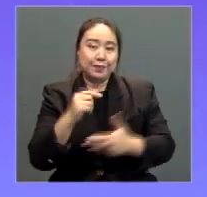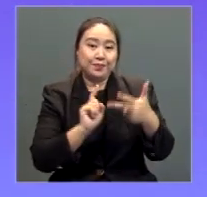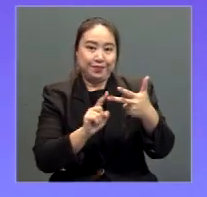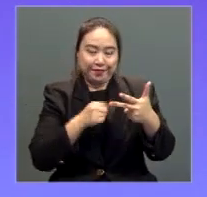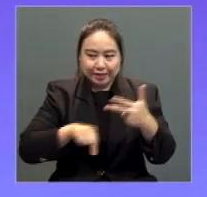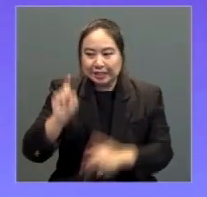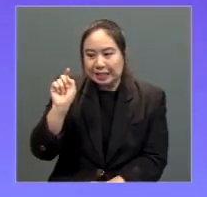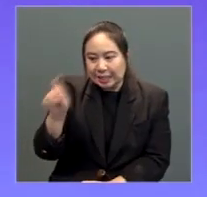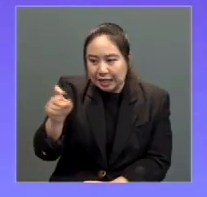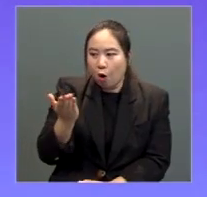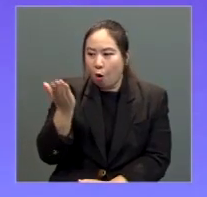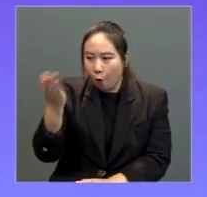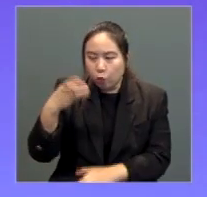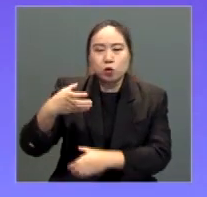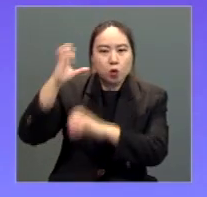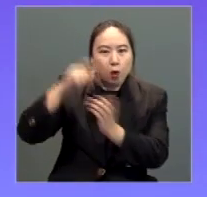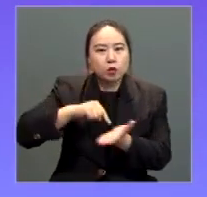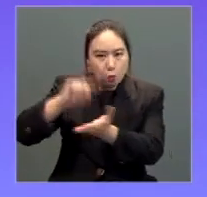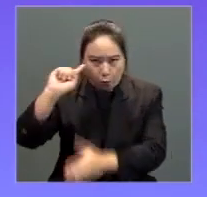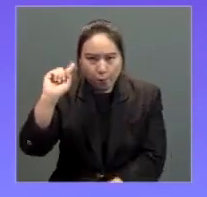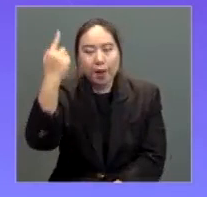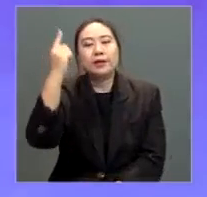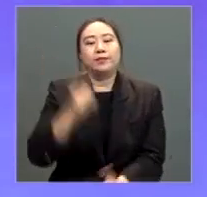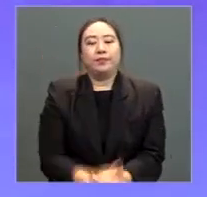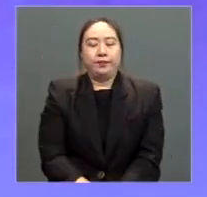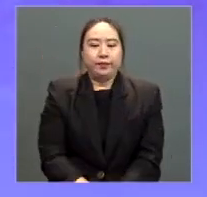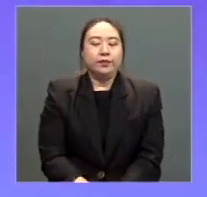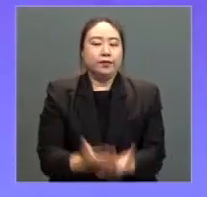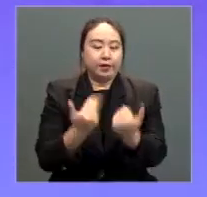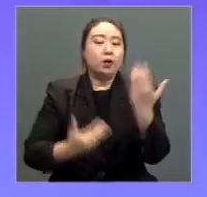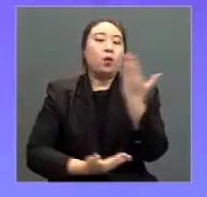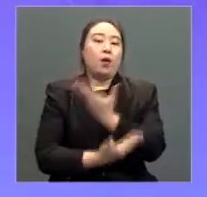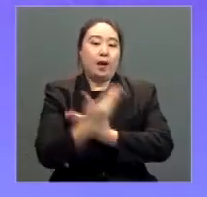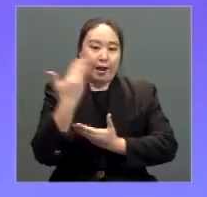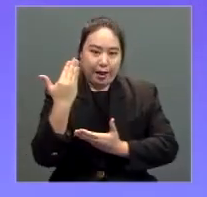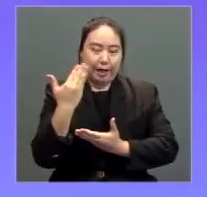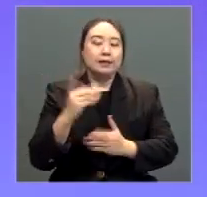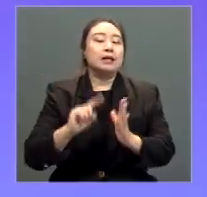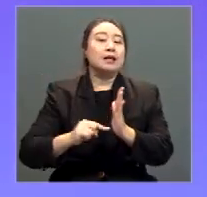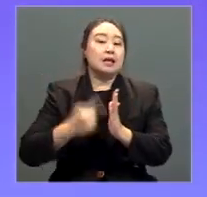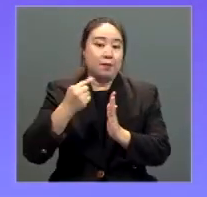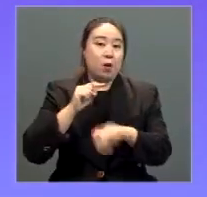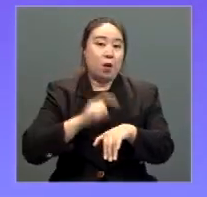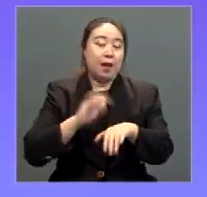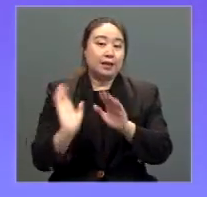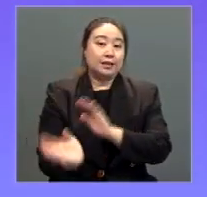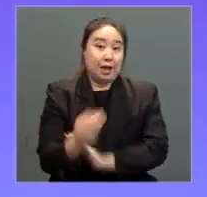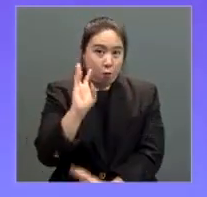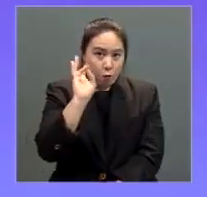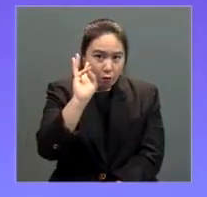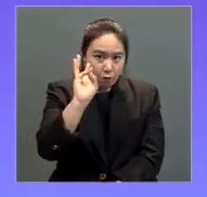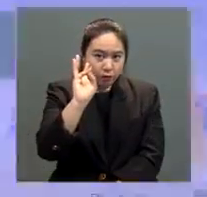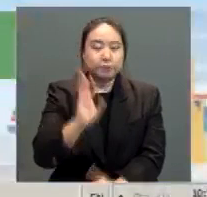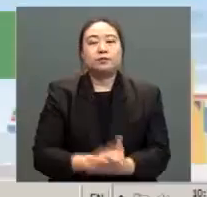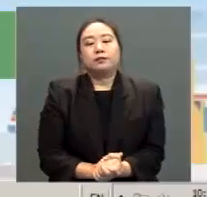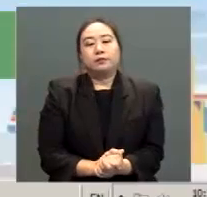เพื่อขอทบทวนสิทธิ์ได้นะคะ ใช่ค่ะเริ่มเปิดเข้าไปให้โอกาสในการทบทวนสิทธิ์ตั้งแต่6โมงเช้าที่ผ่านม